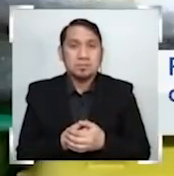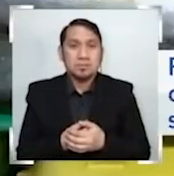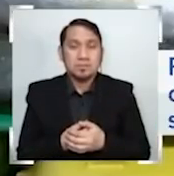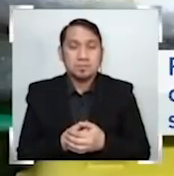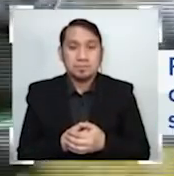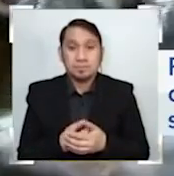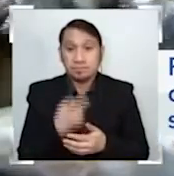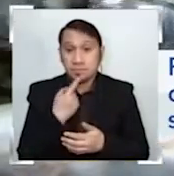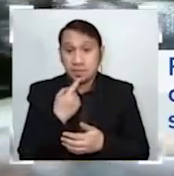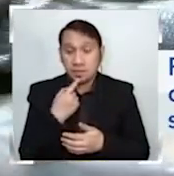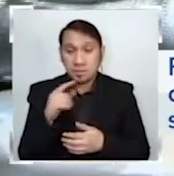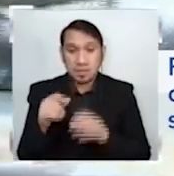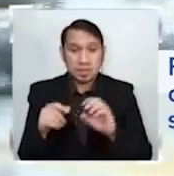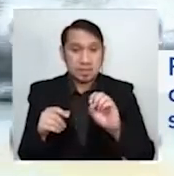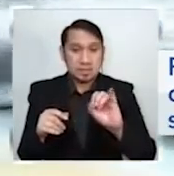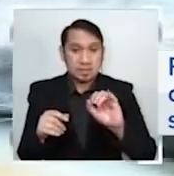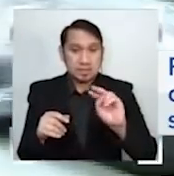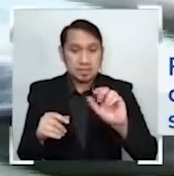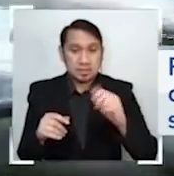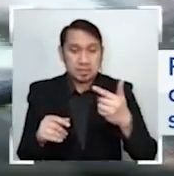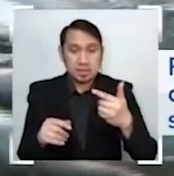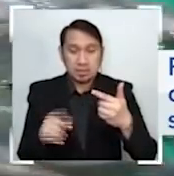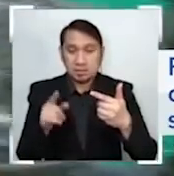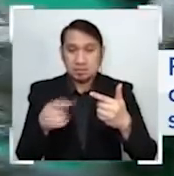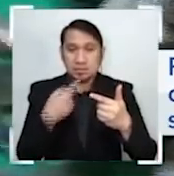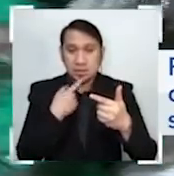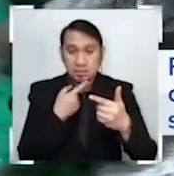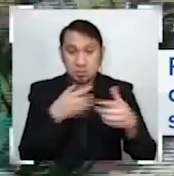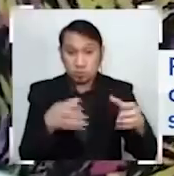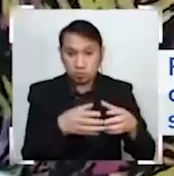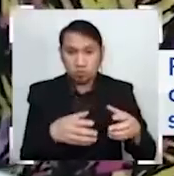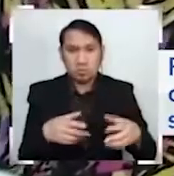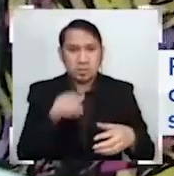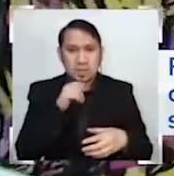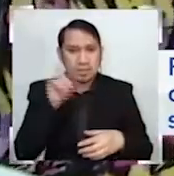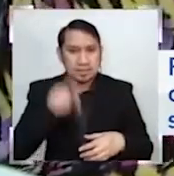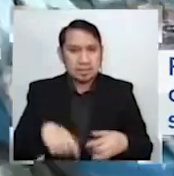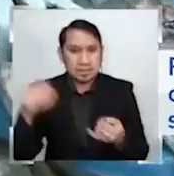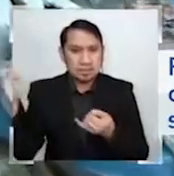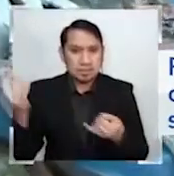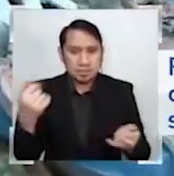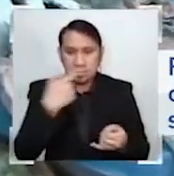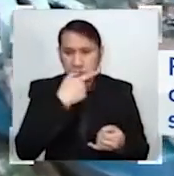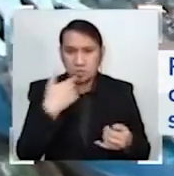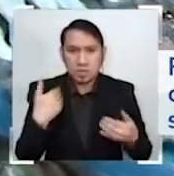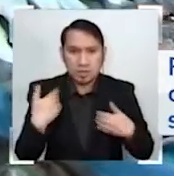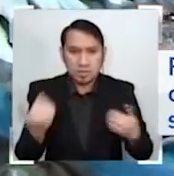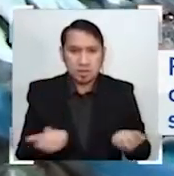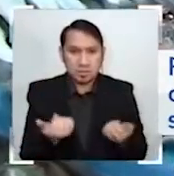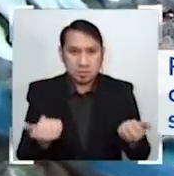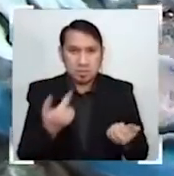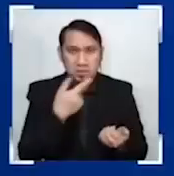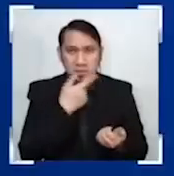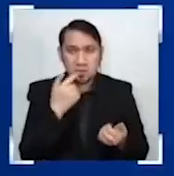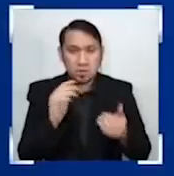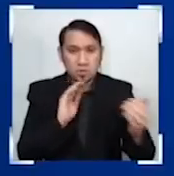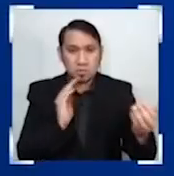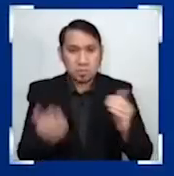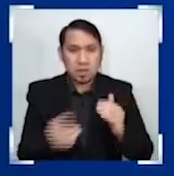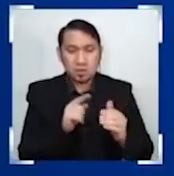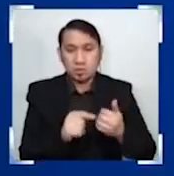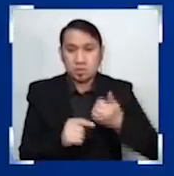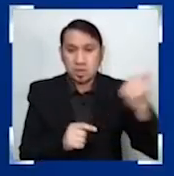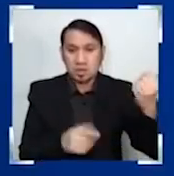Sinag, hindi kailangang mag-import dahil may sapat na supply ng lokal na isda at mga fish product na mas mura sa imported na galunggong.